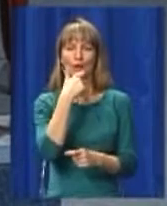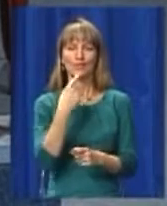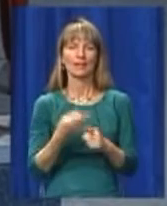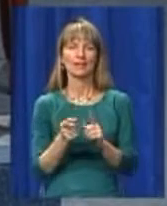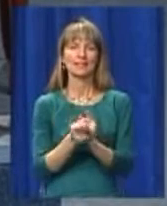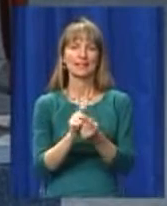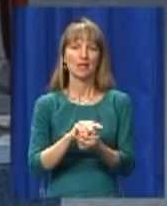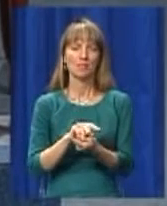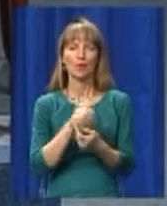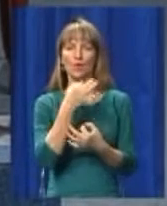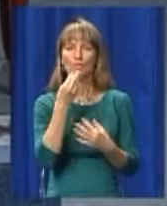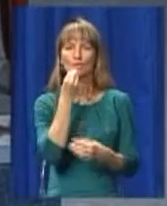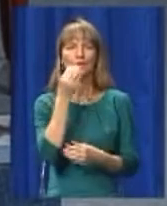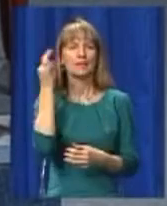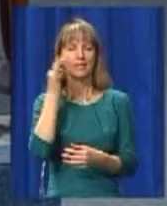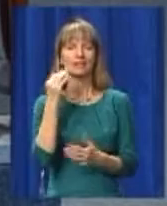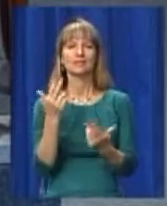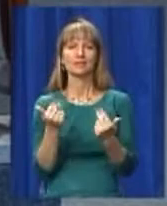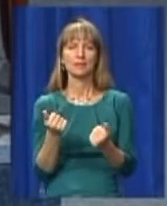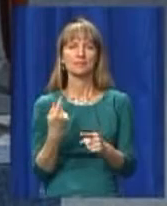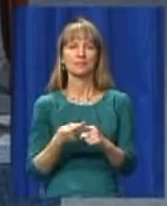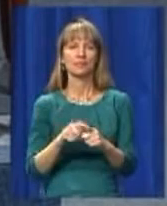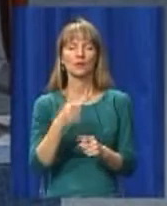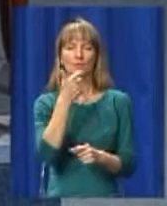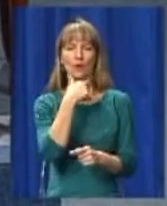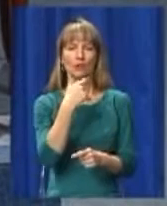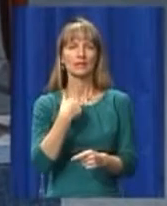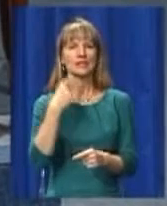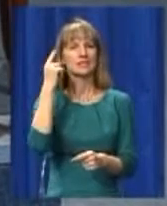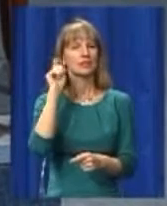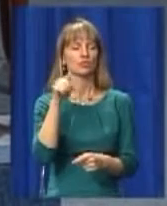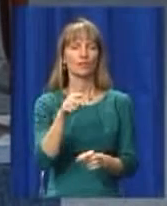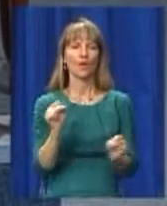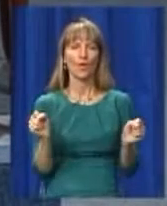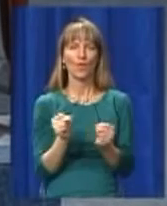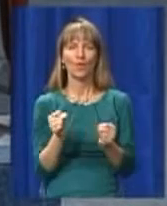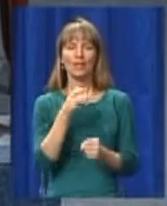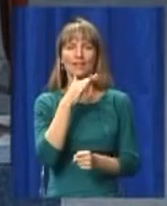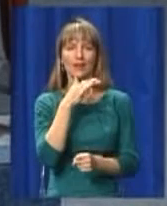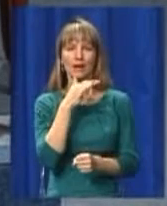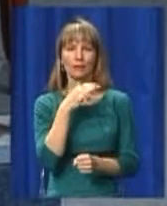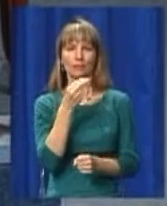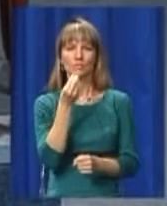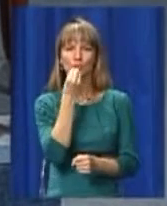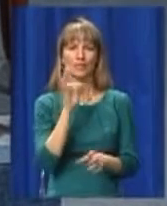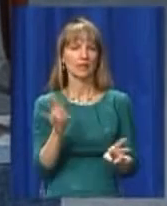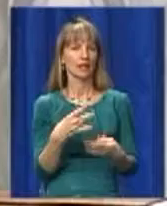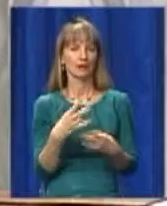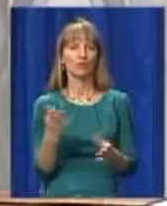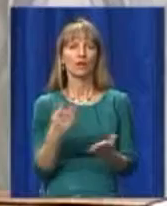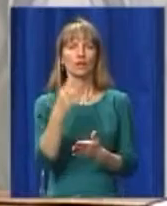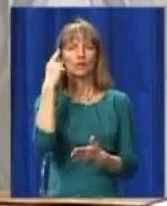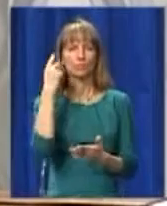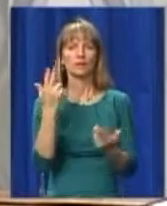замінник будь-якого продукту солодкого. Так. Тож, морозиво. Я знаю, що його в холодний час вживати не варто, морозиво, як ти